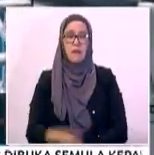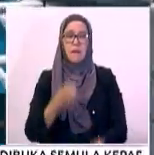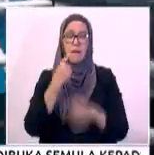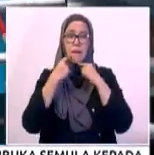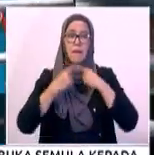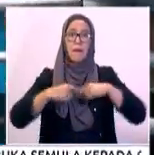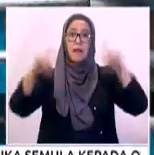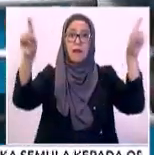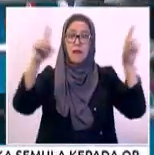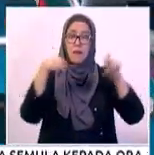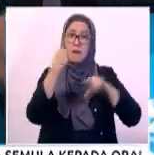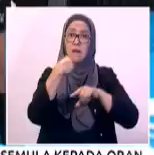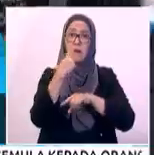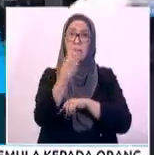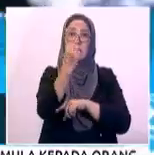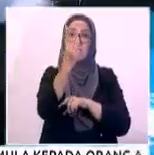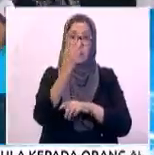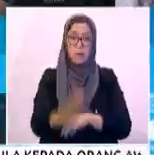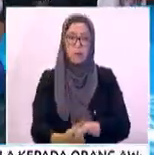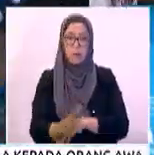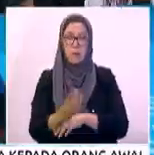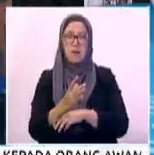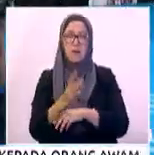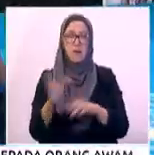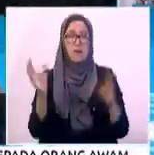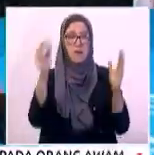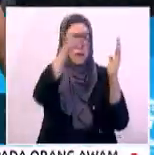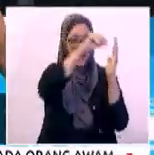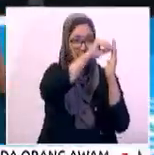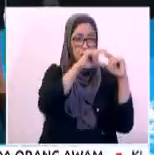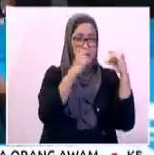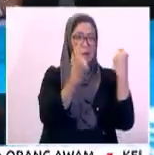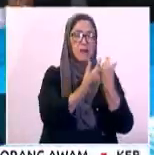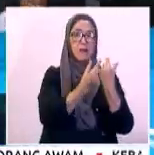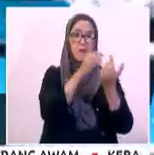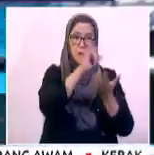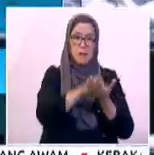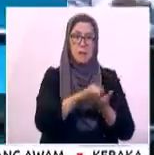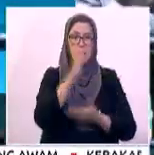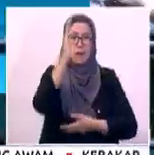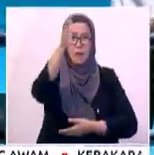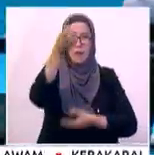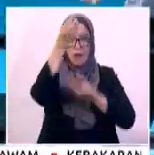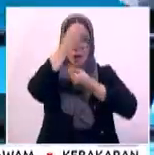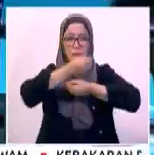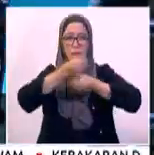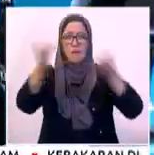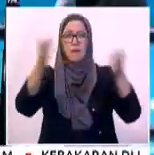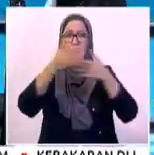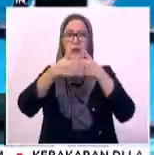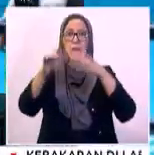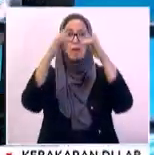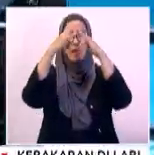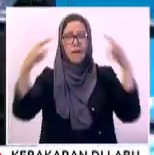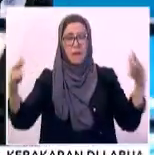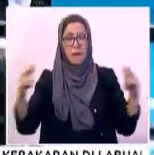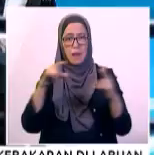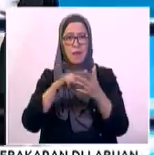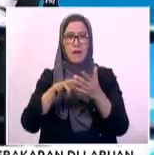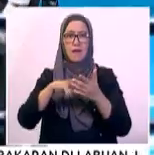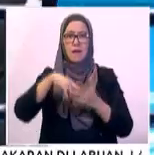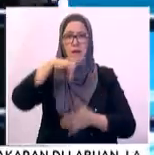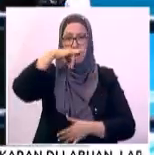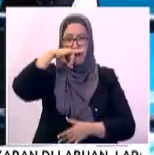Pengumuman siapakah 2 atlet yang turut disenaraikan dalam kategori itu hanya akan diumumkan selepas bootcamp selama 3 minggu di